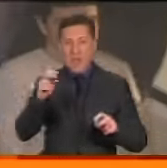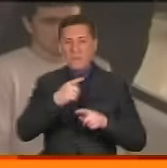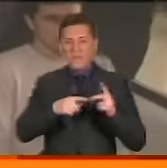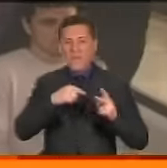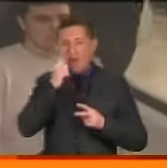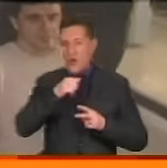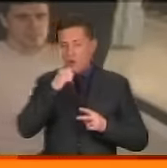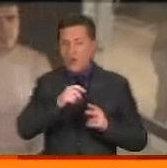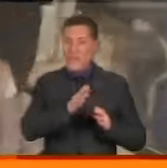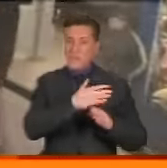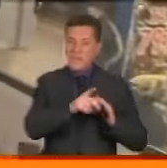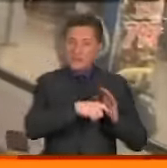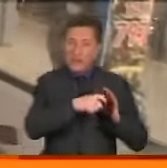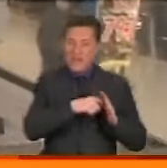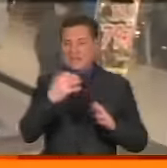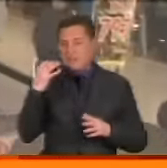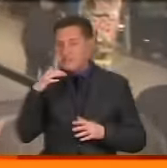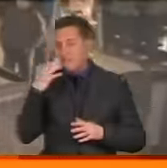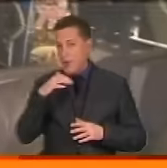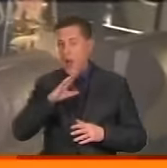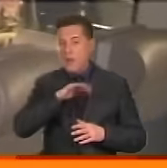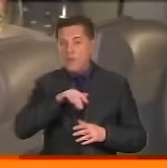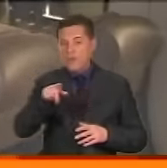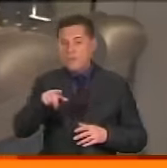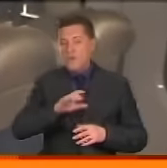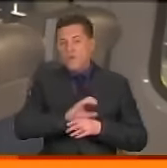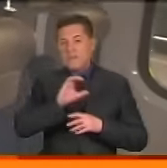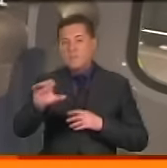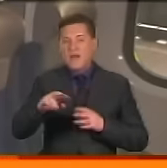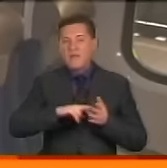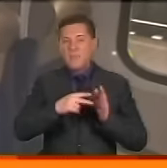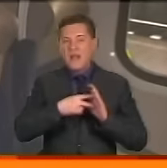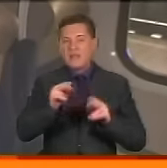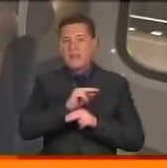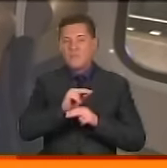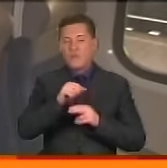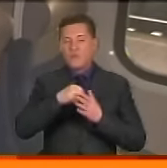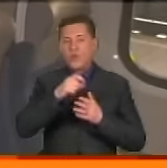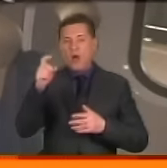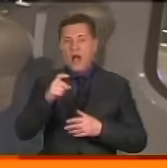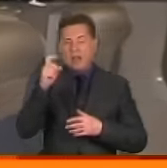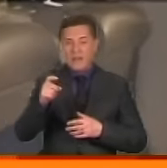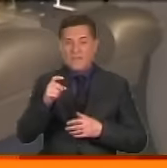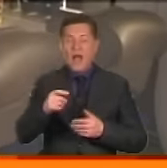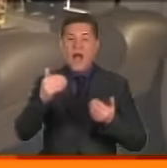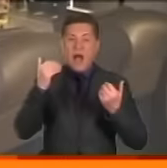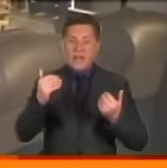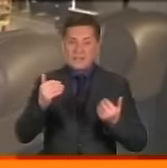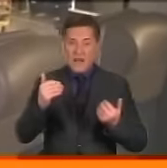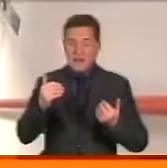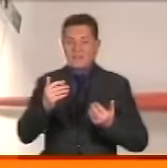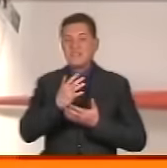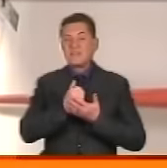їздив між Донецьком та Сімферополем. І потім його відправили на плановий ремонт до Харкова. І таким чином